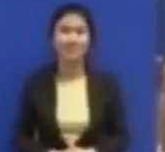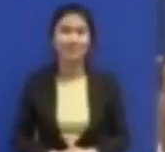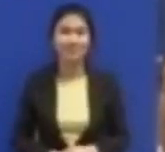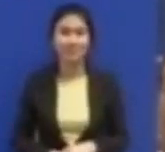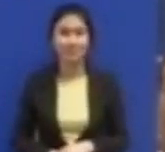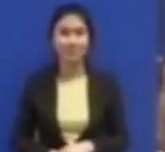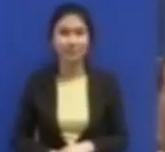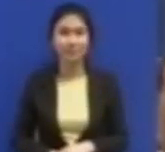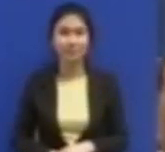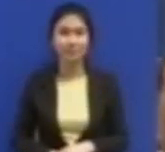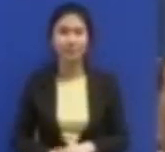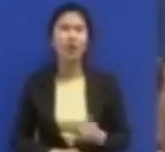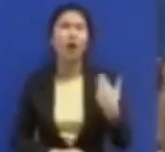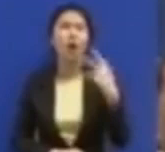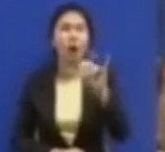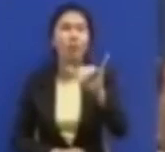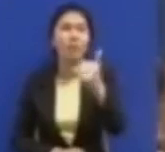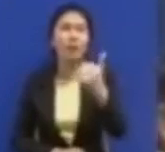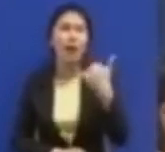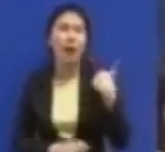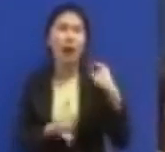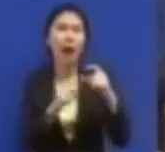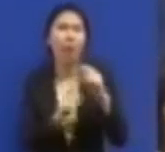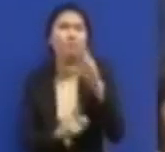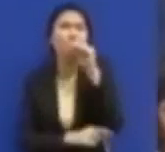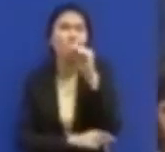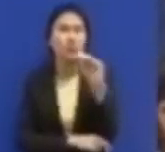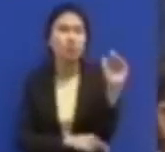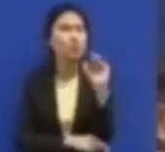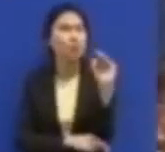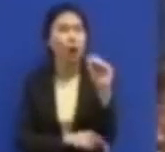อ๋ออาจจะมีเหรอครับท่านประธานอภิปรายต่อได้ยังครับ